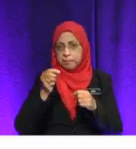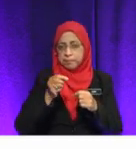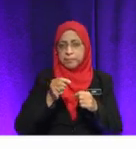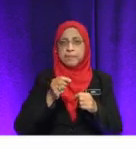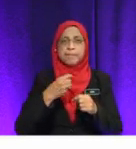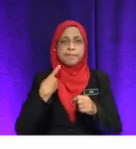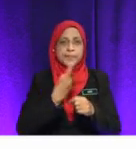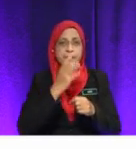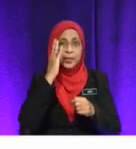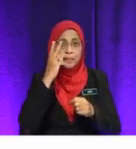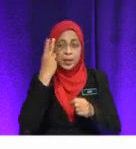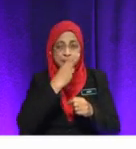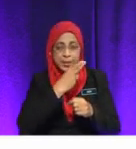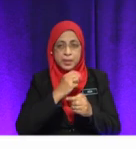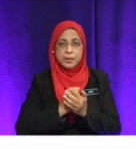ini